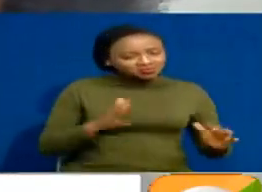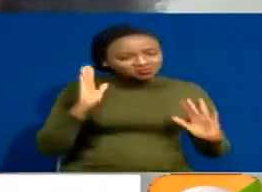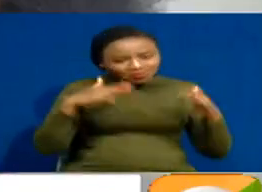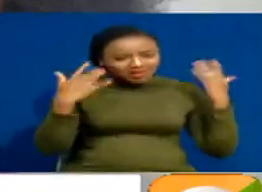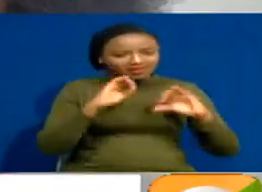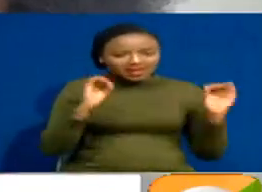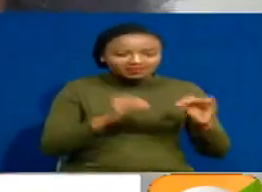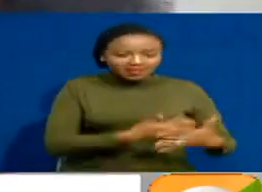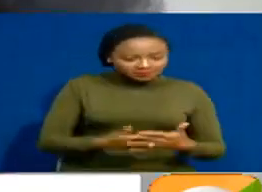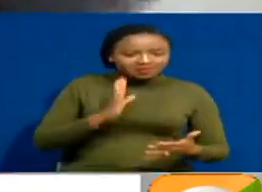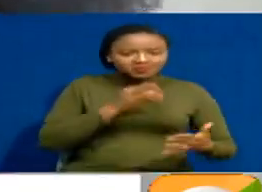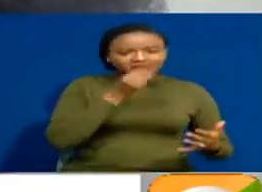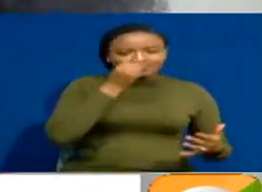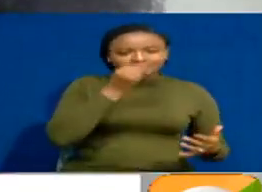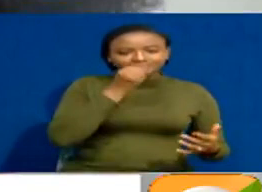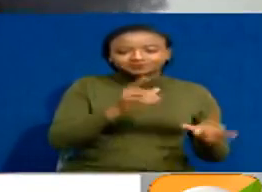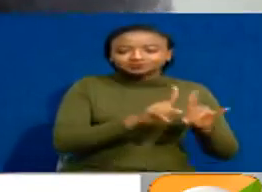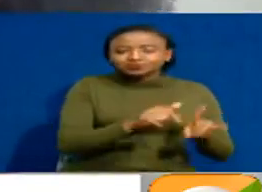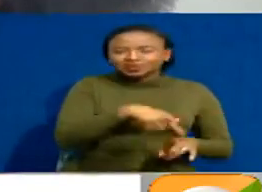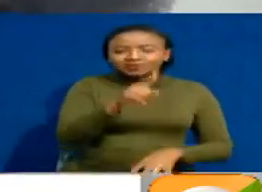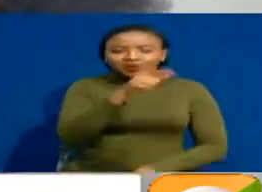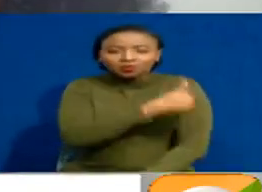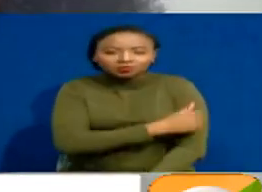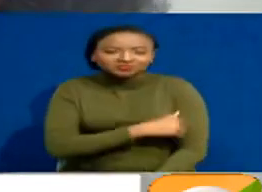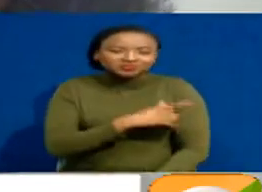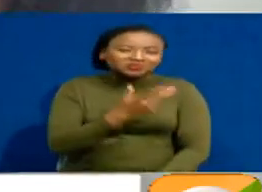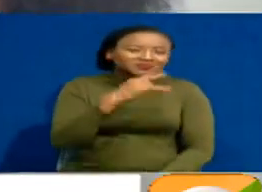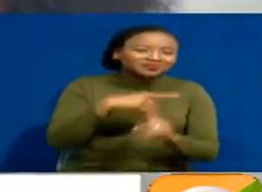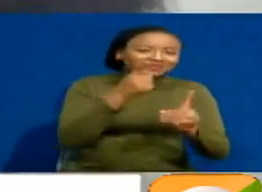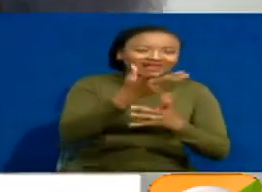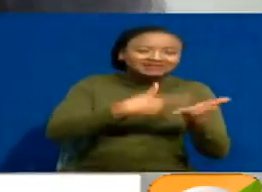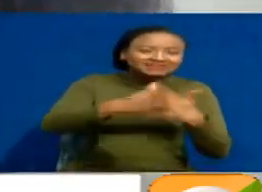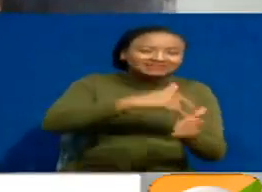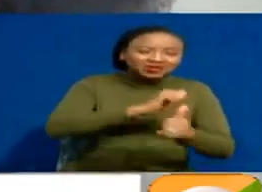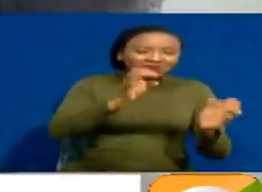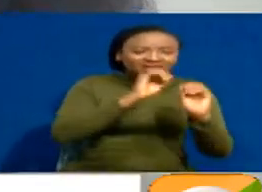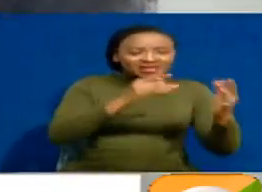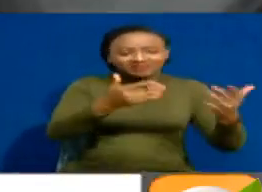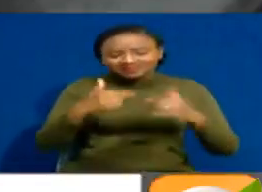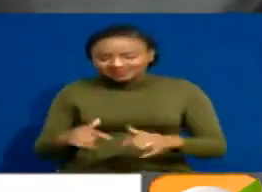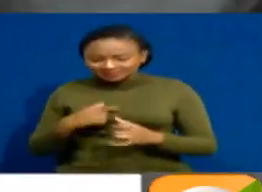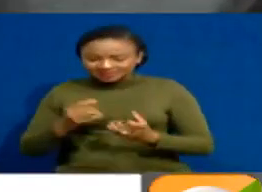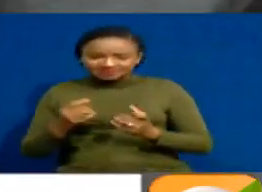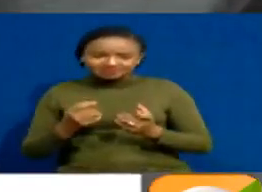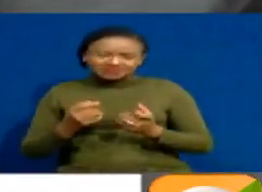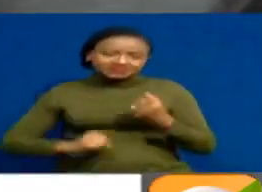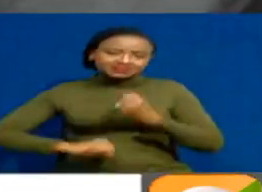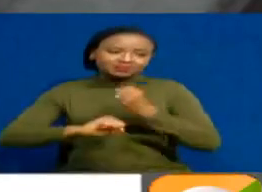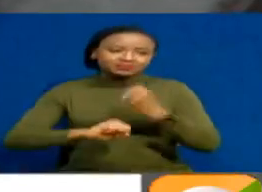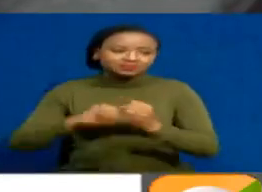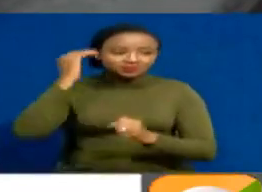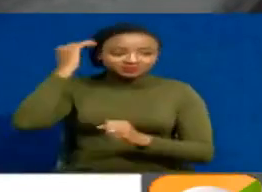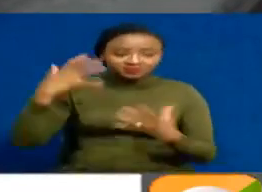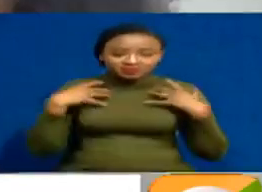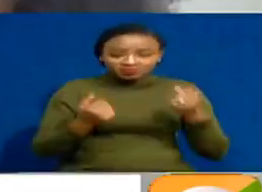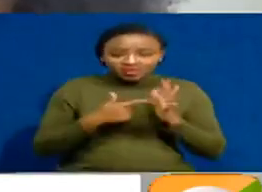kilo. Wengine wameenda hosi, wameongeleshwa vibaya, so they just come kuvent hapo, we be there for mental health. There's a